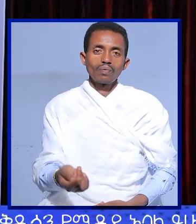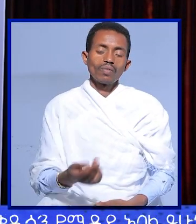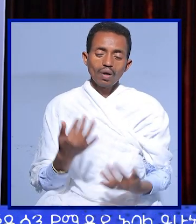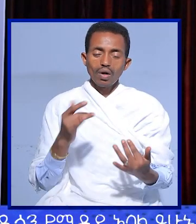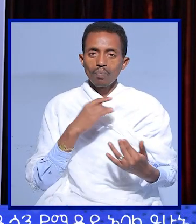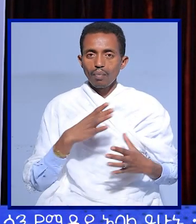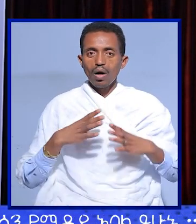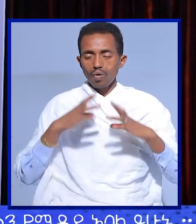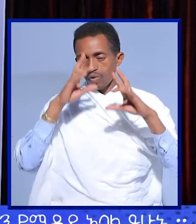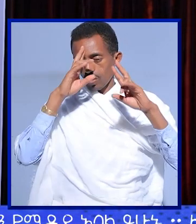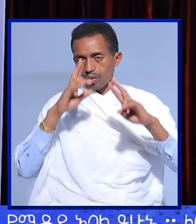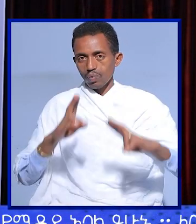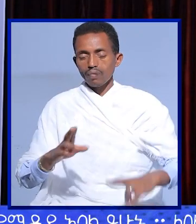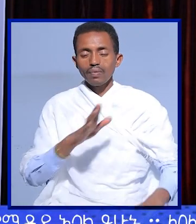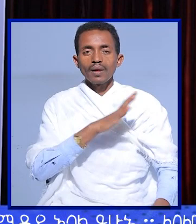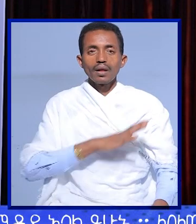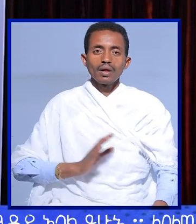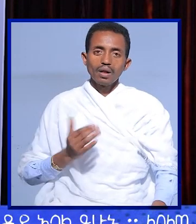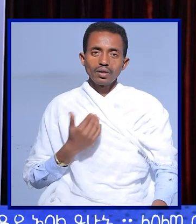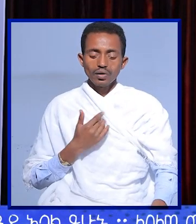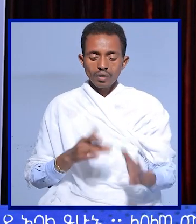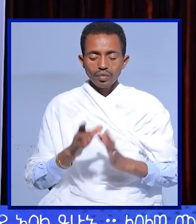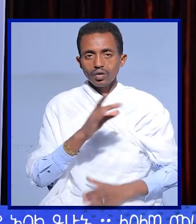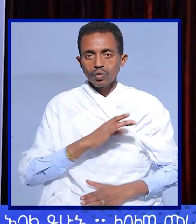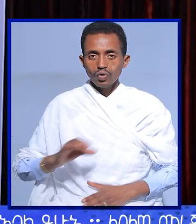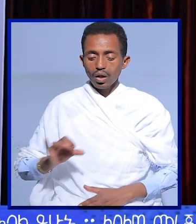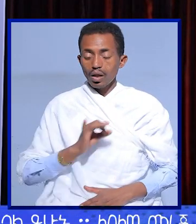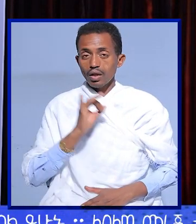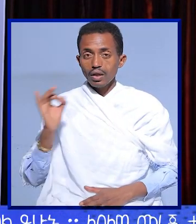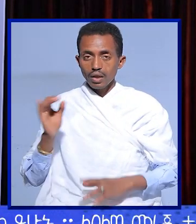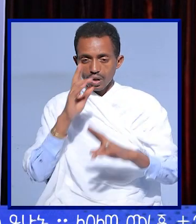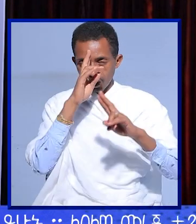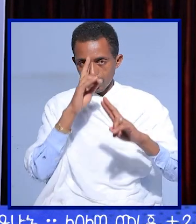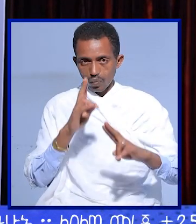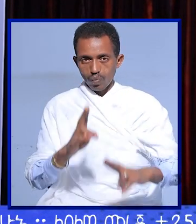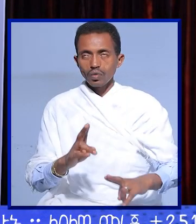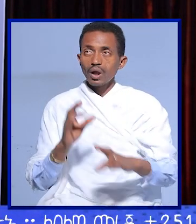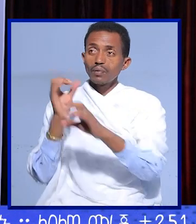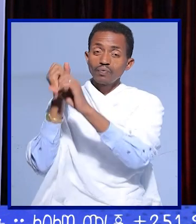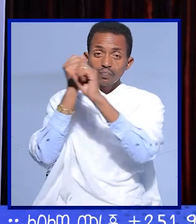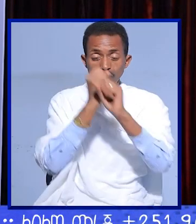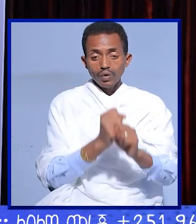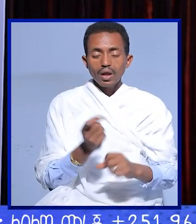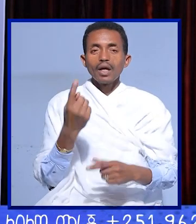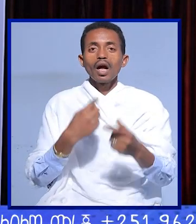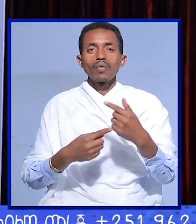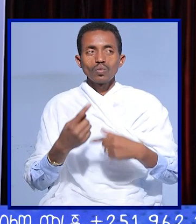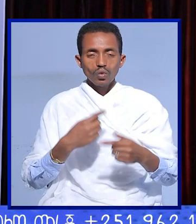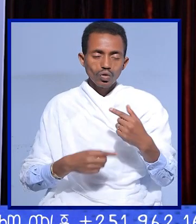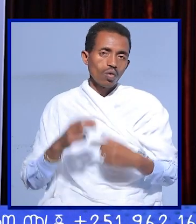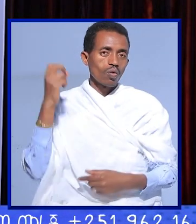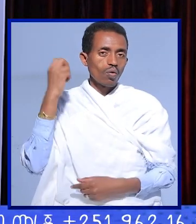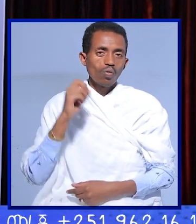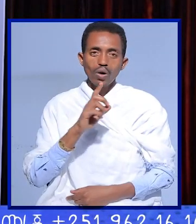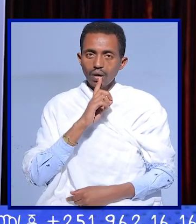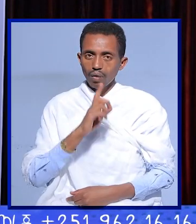በዓሉን ሲያከብሩ፣ የጌታችን የኢየሱስ ክርስቶስን ልደት ሲያከብሩ ይዘውለት የሄዱት ወርቅ